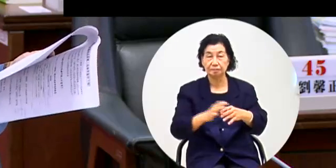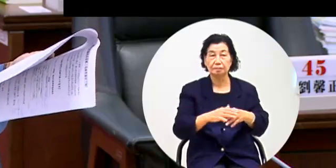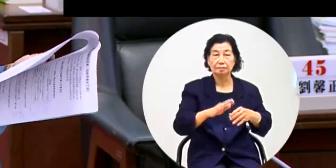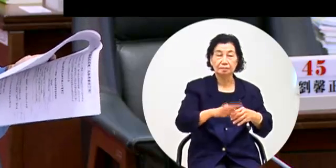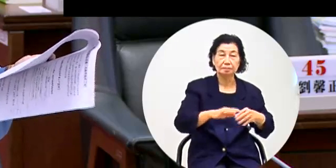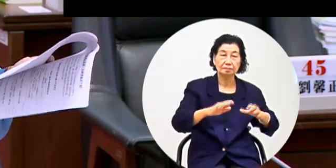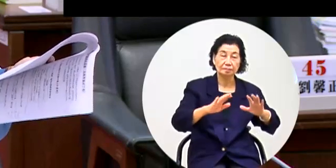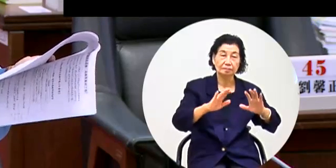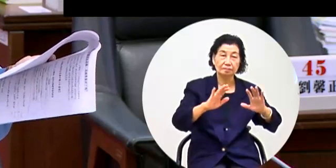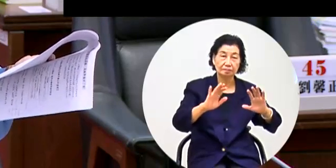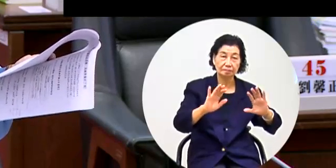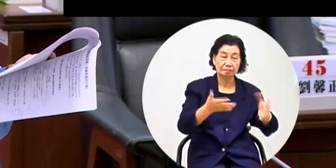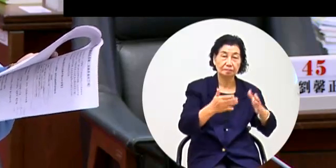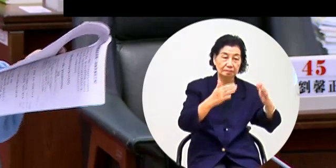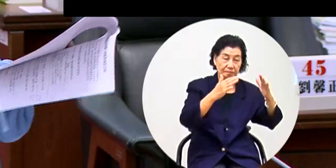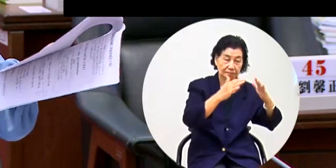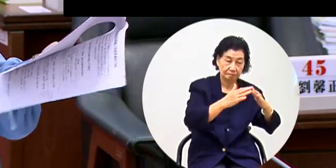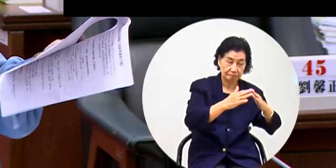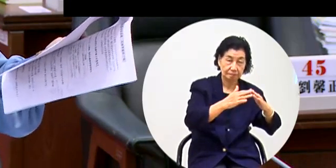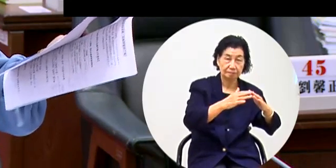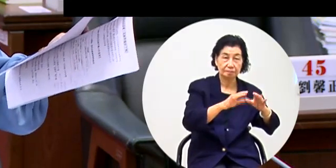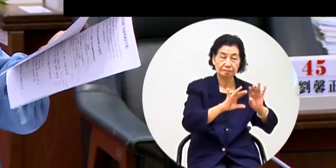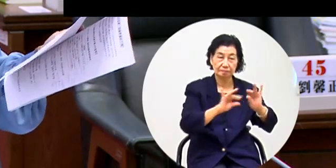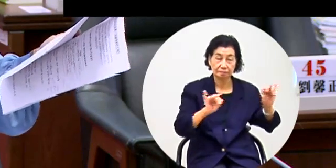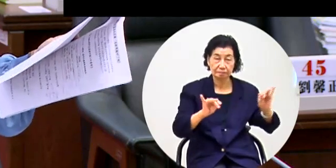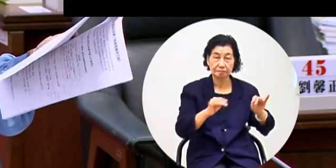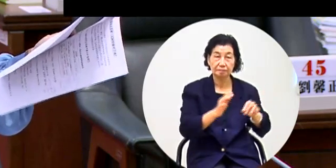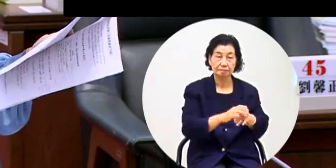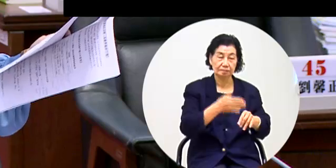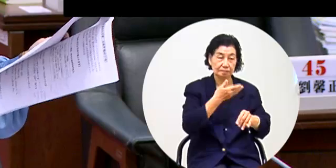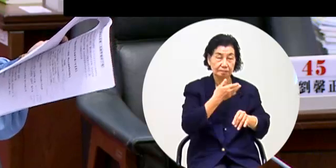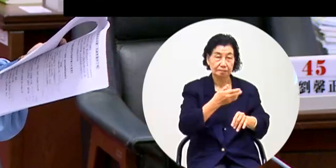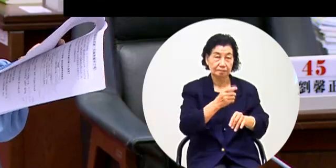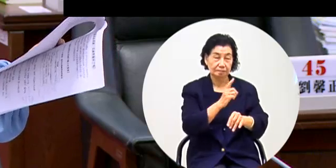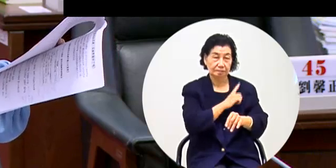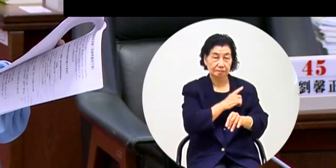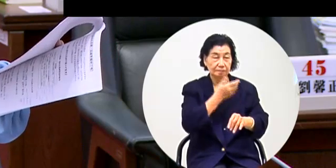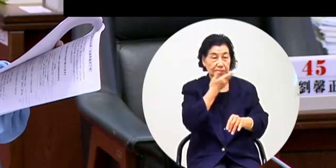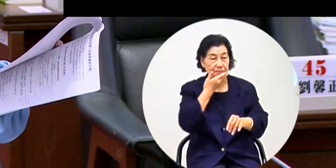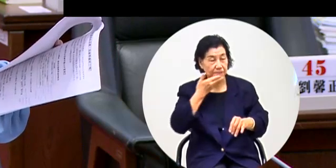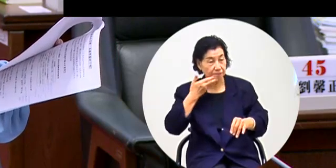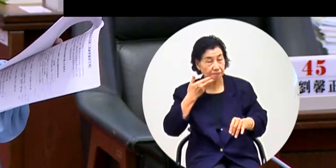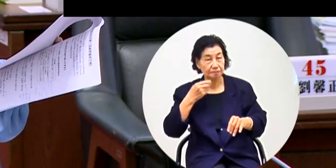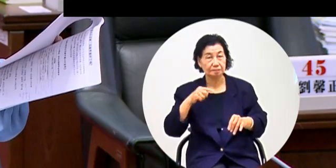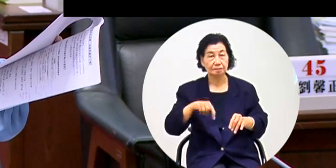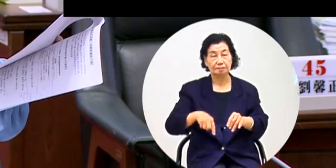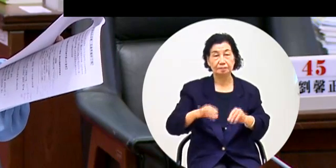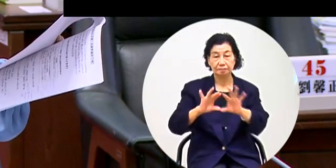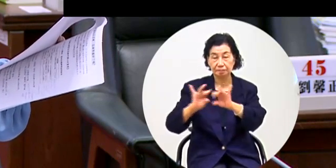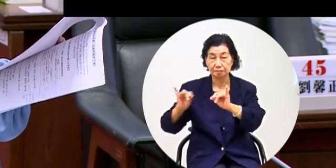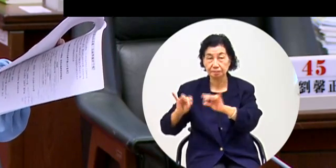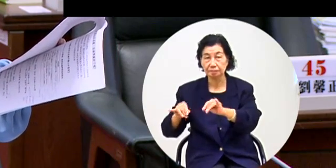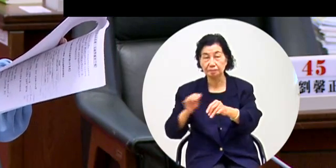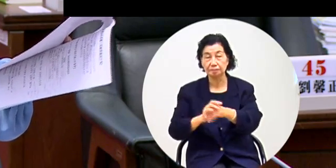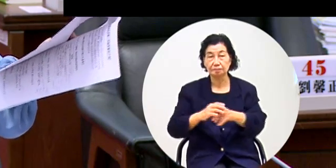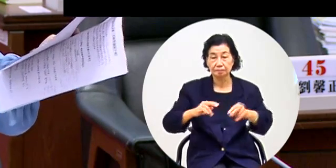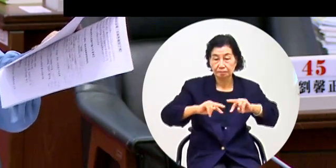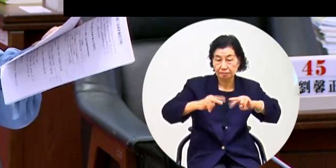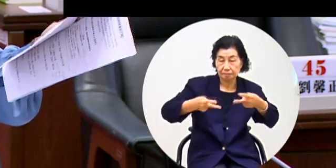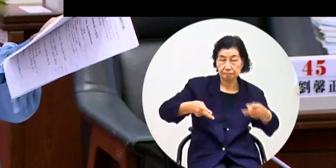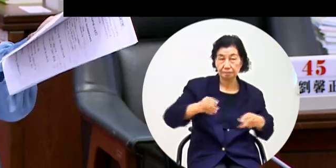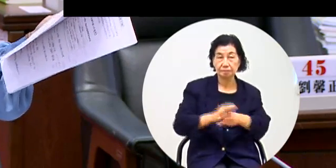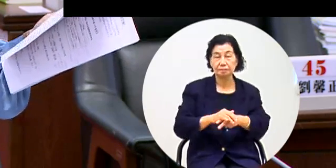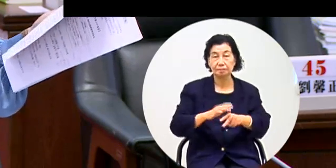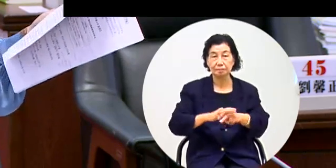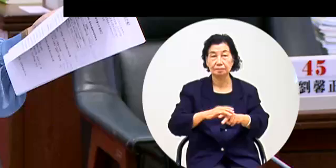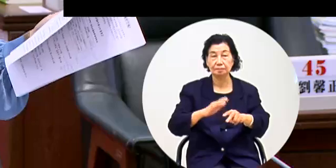会想说，哎，万一我的土地被变成是那个国土保育区，那我就什么事情也不用做，我的财产等于是捐出去了、啊、是不是？